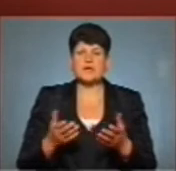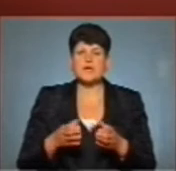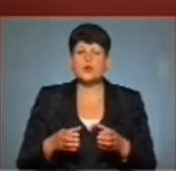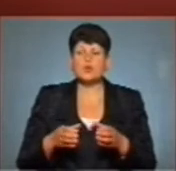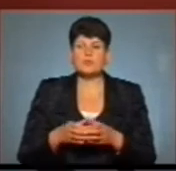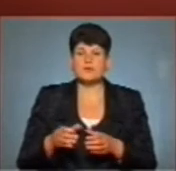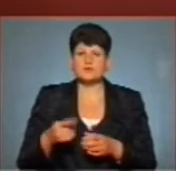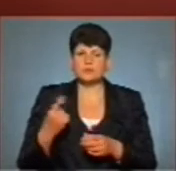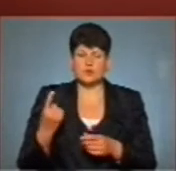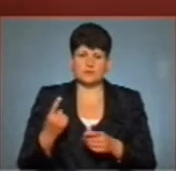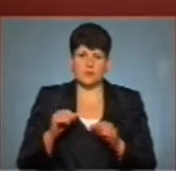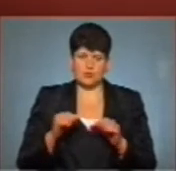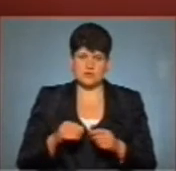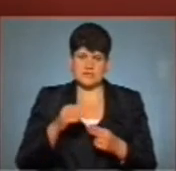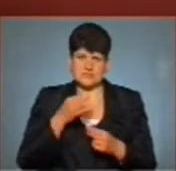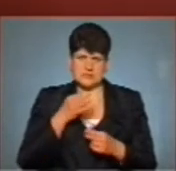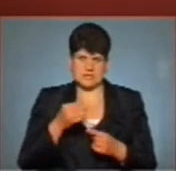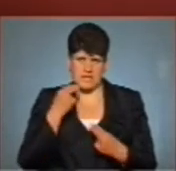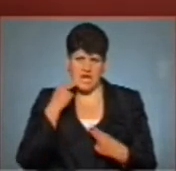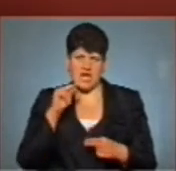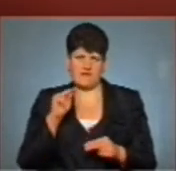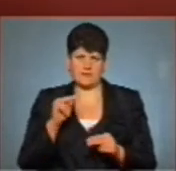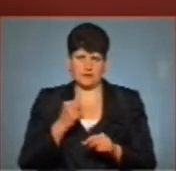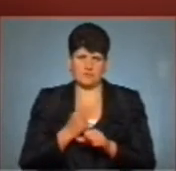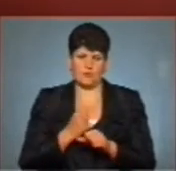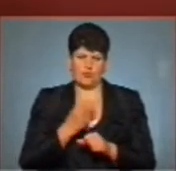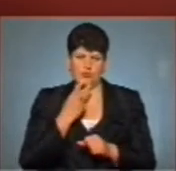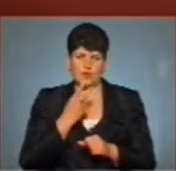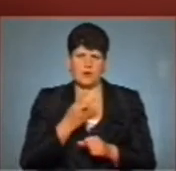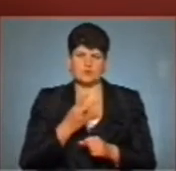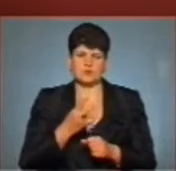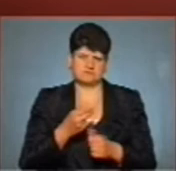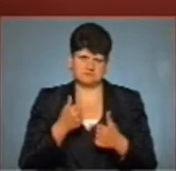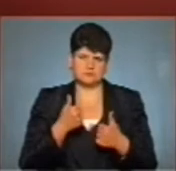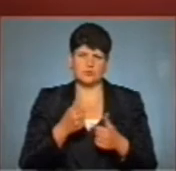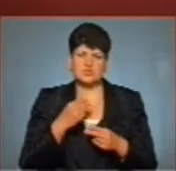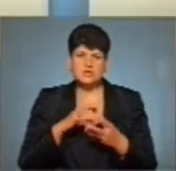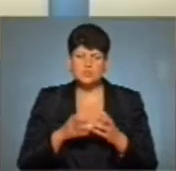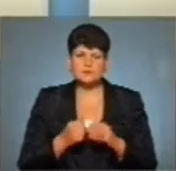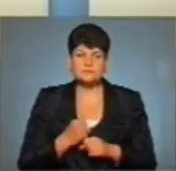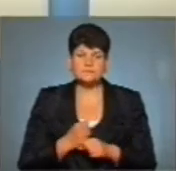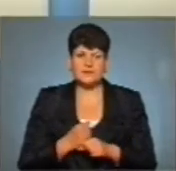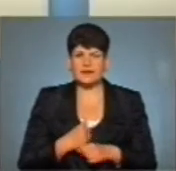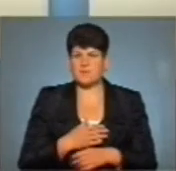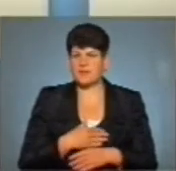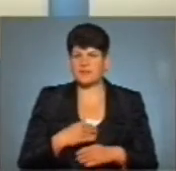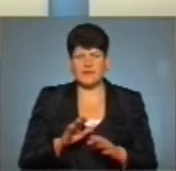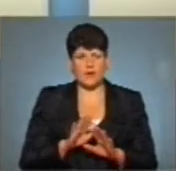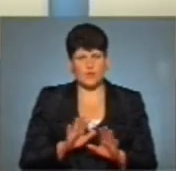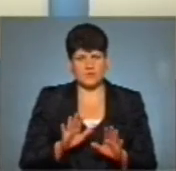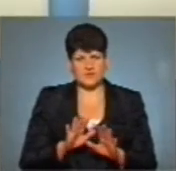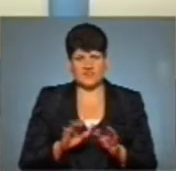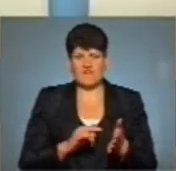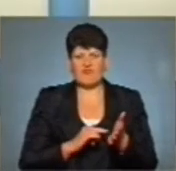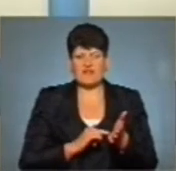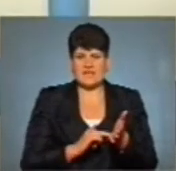області можна назвати найбільш ефективними, ті, які показують саме ті найкращі результати? Ну, я би не хотів виділяти якісь